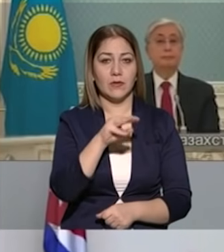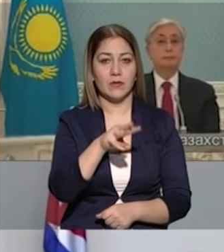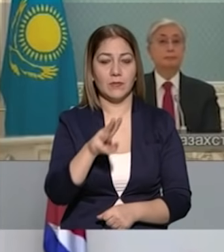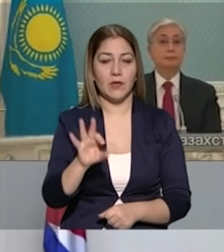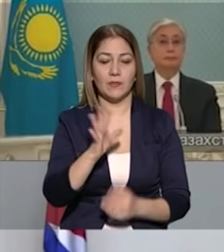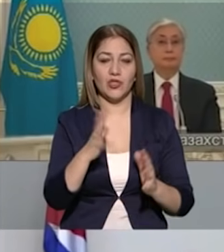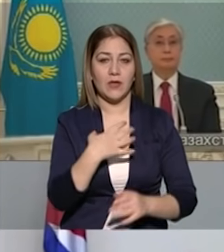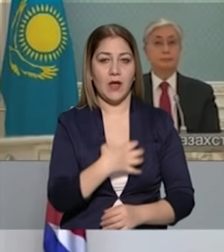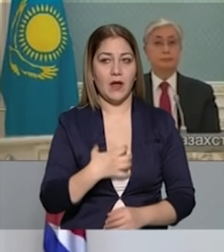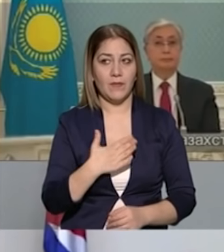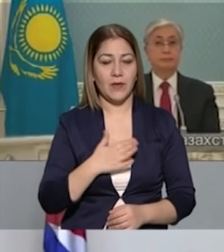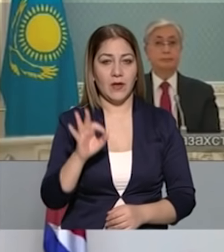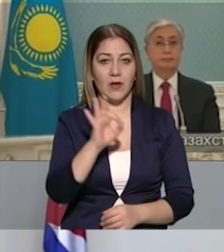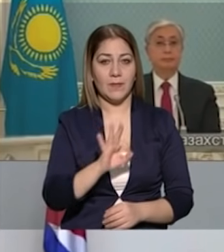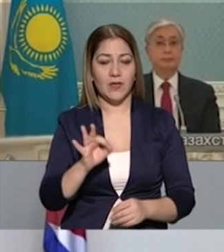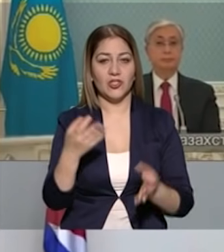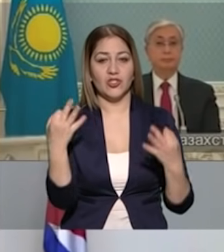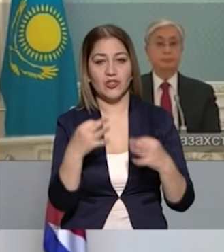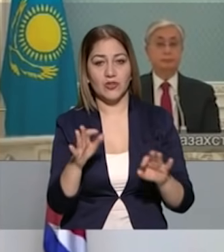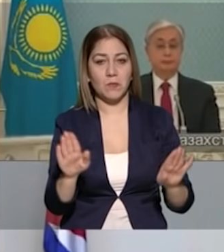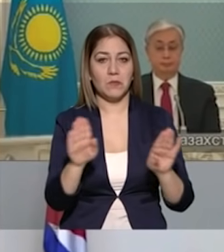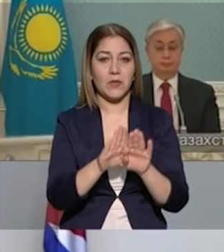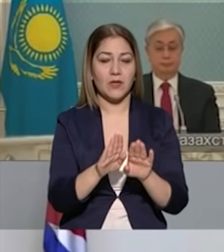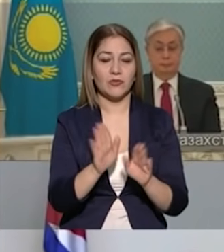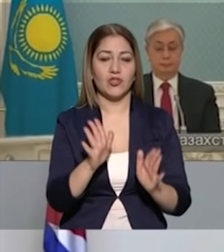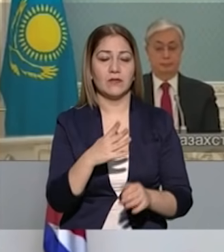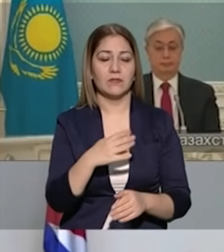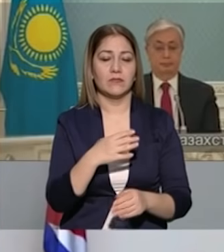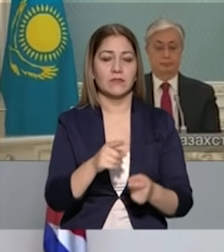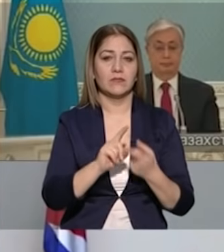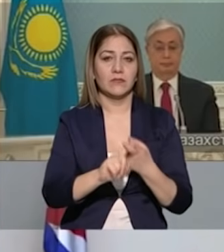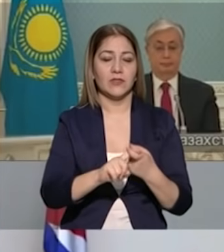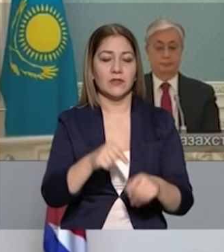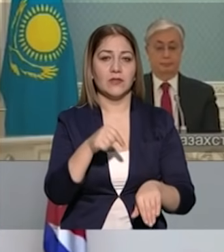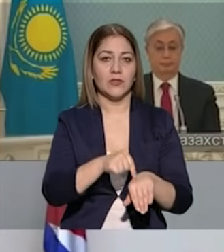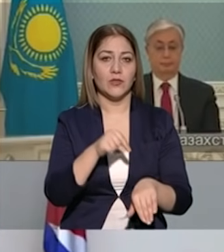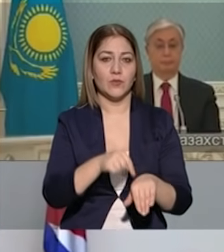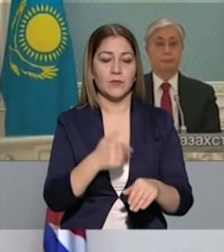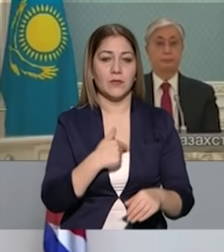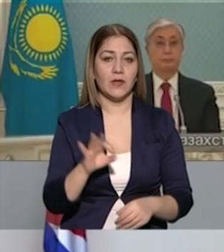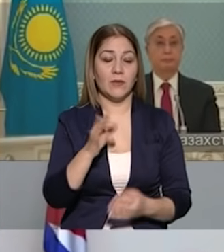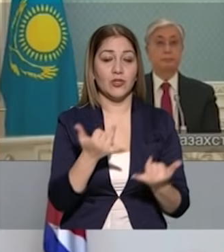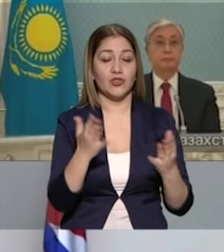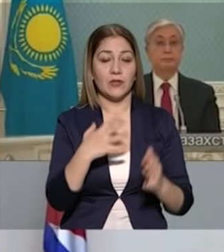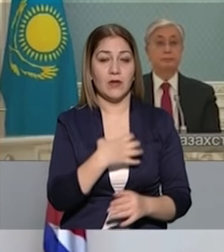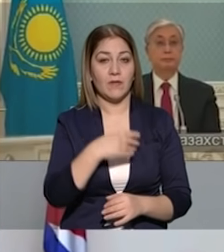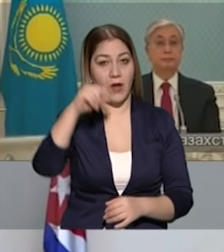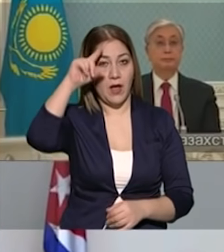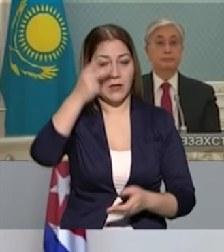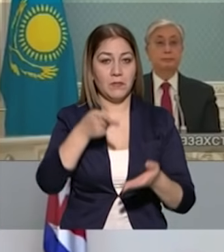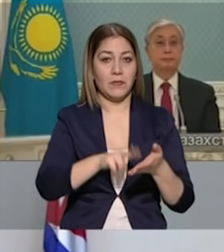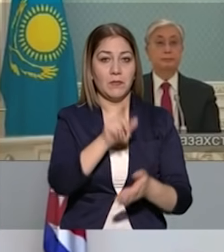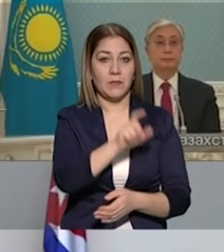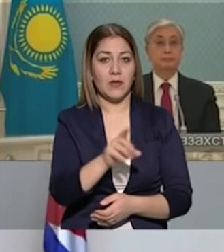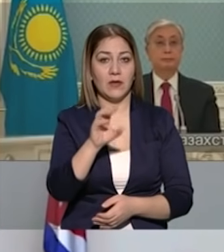հիմնային կարևորություն։ Այս ոլորտում արգելափակումները մեզ համար առավել զգայուն են, այդ պատճառով այսօր արդիական նշանակություն ունի Հայաստանի քաղաքացիների